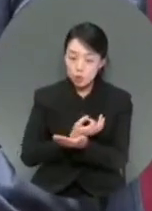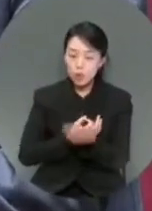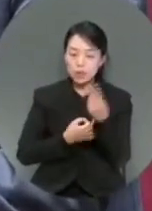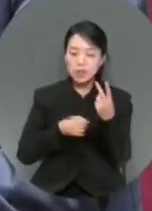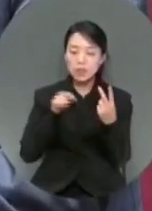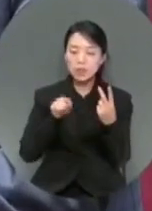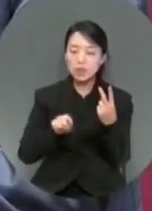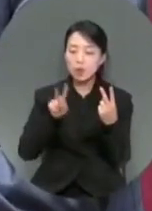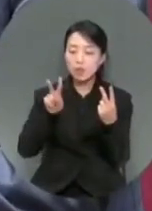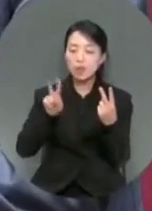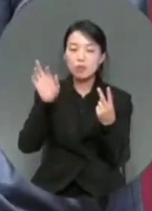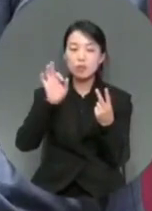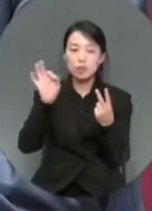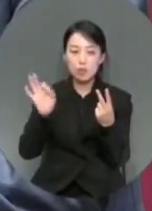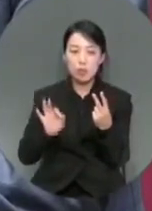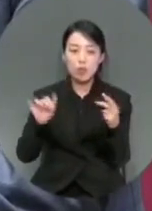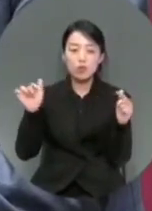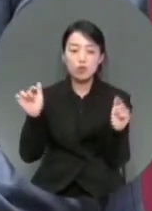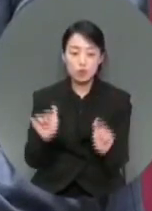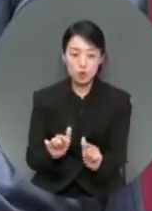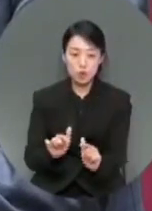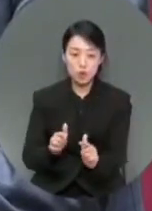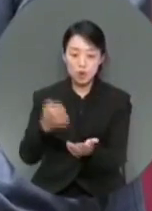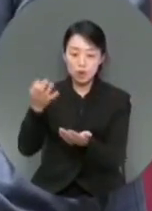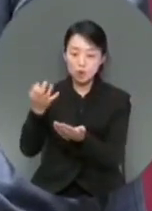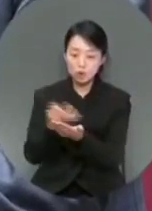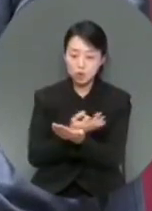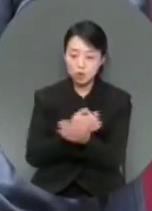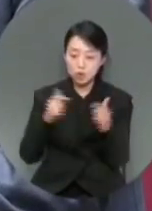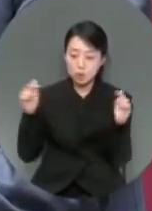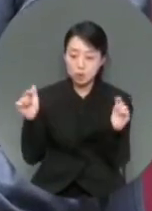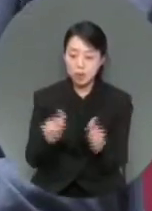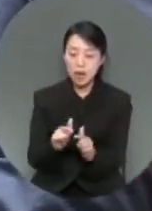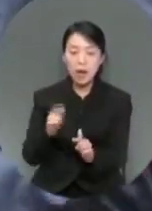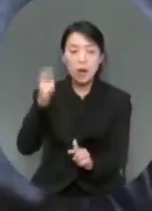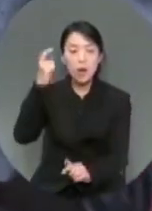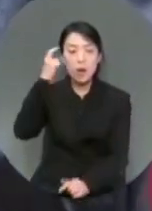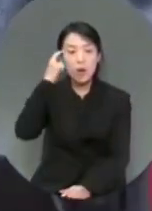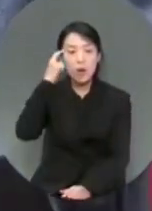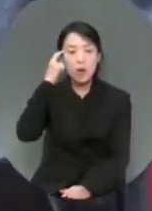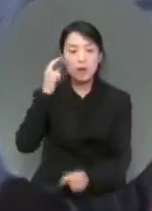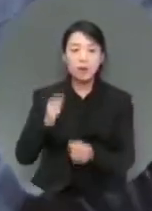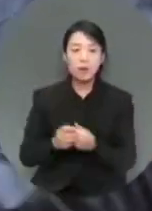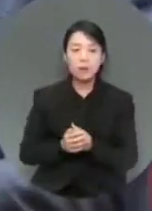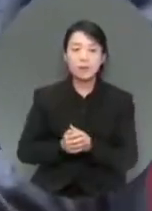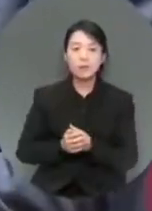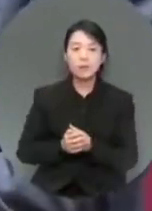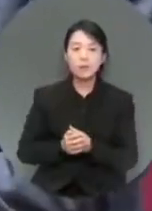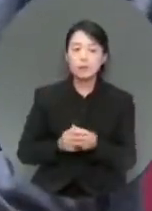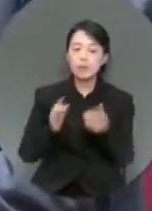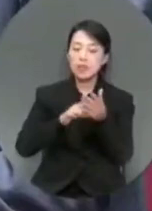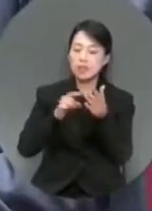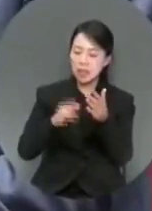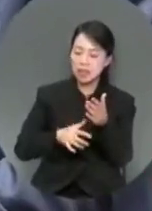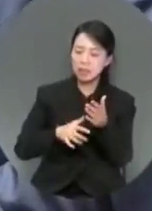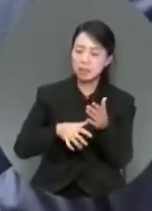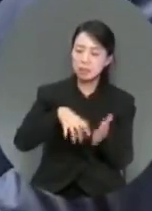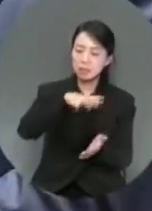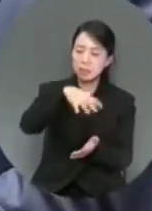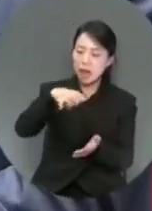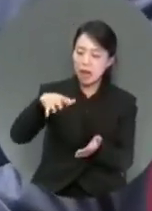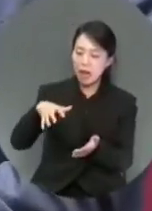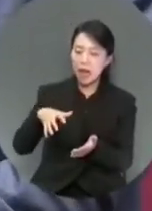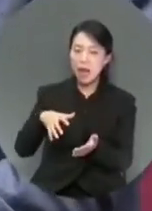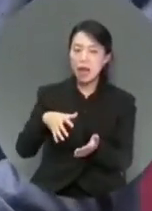했어요. 그죠? 그럼 이 수입이 감소된 원인은 뭡니까? 이제 이 국세 수입이 준 것은